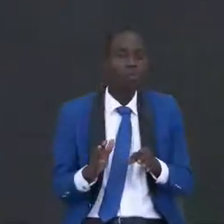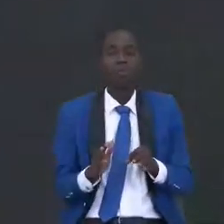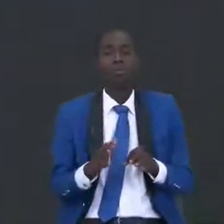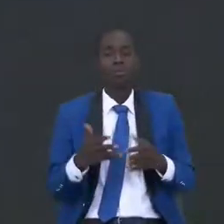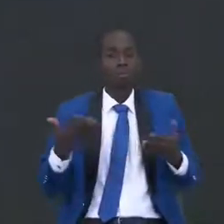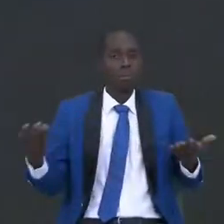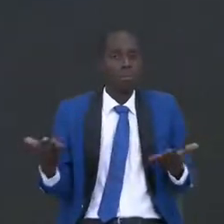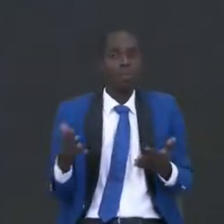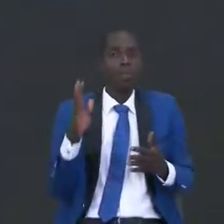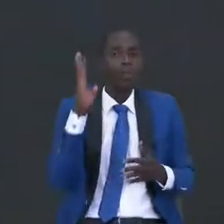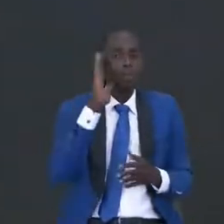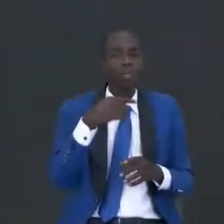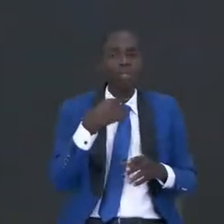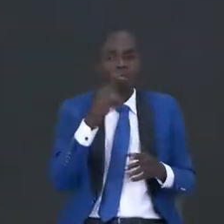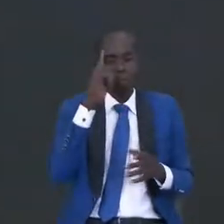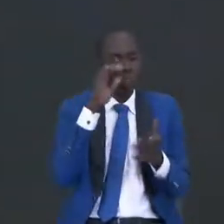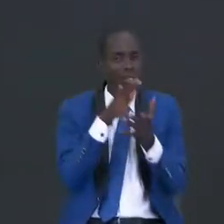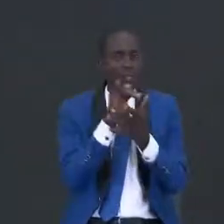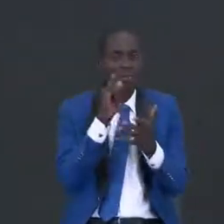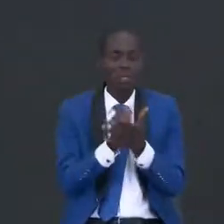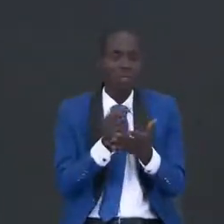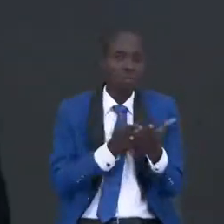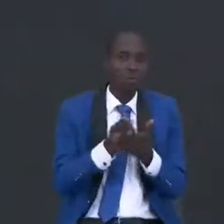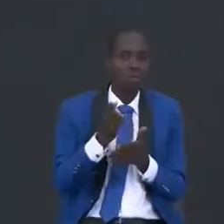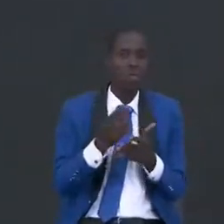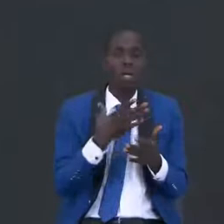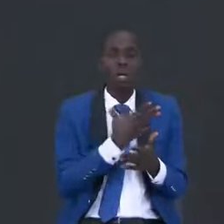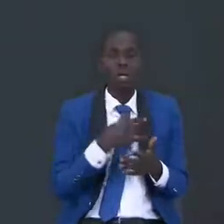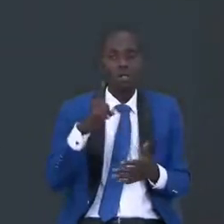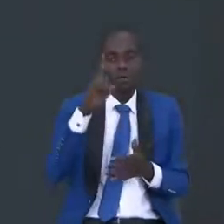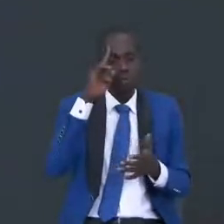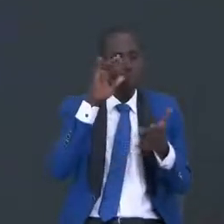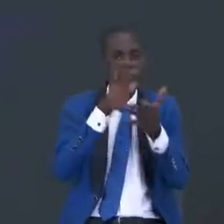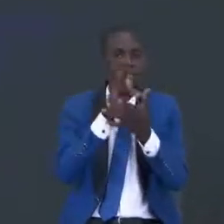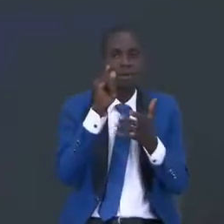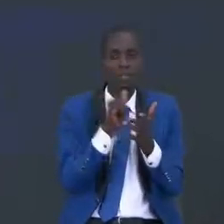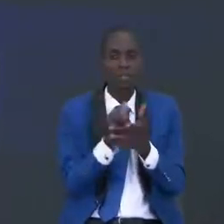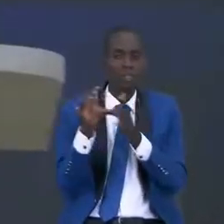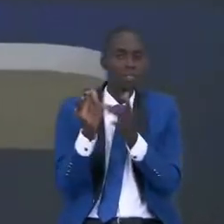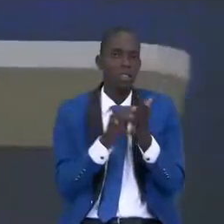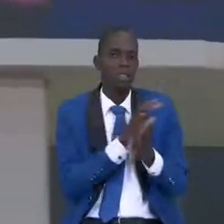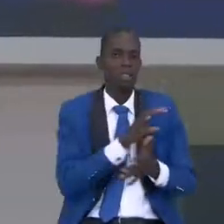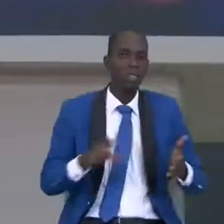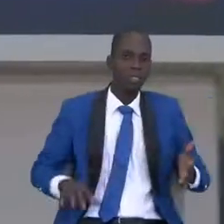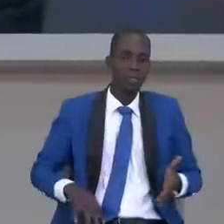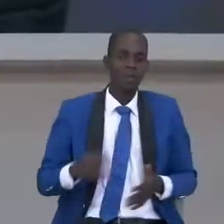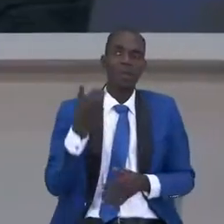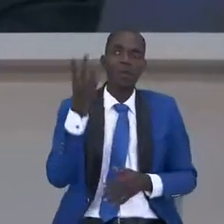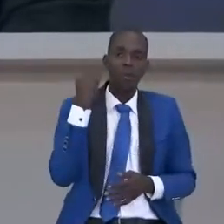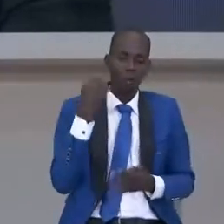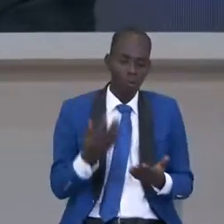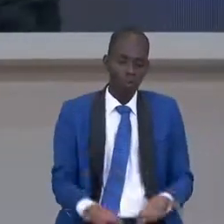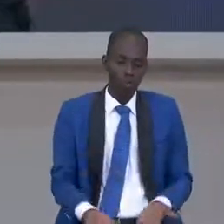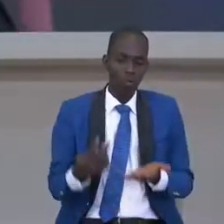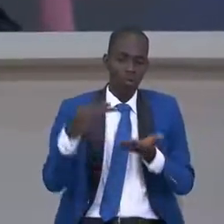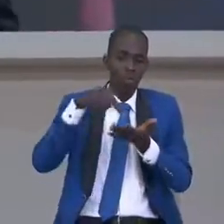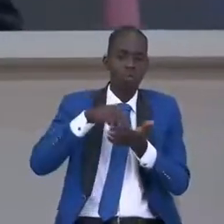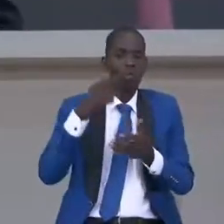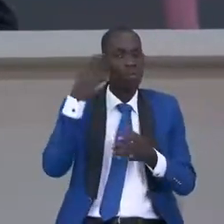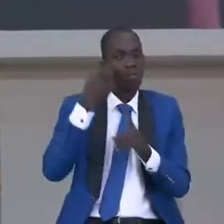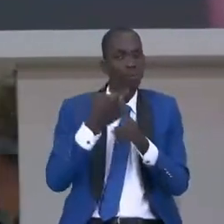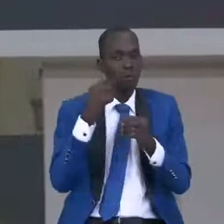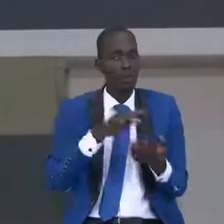et déclarer le fait que tu crois que pour toi, Jésus-Christ a été ressuscité